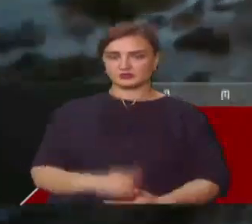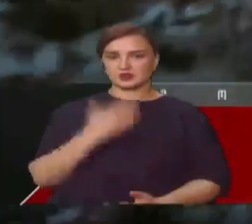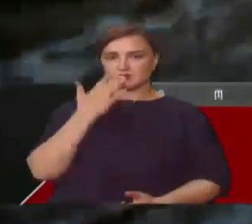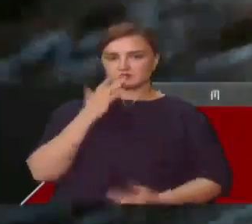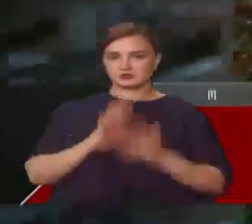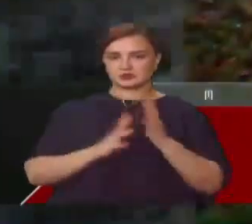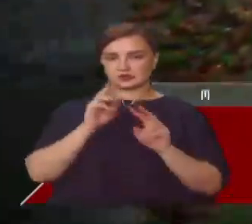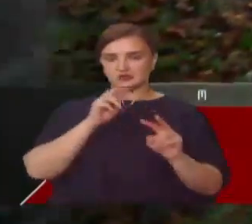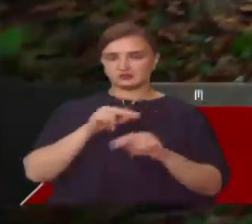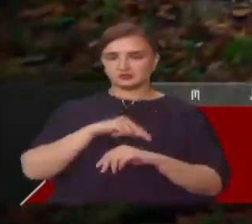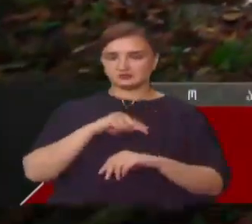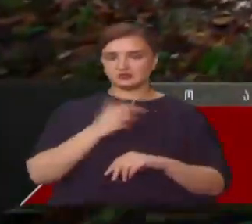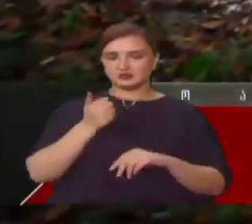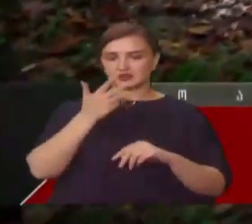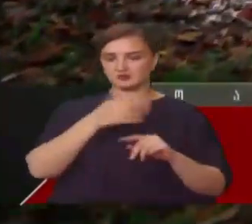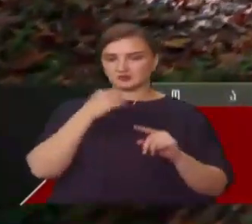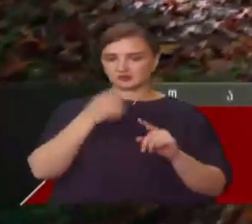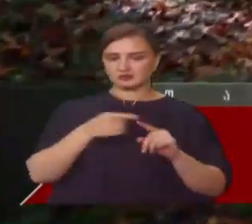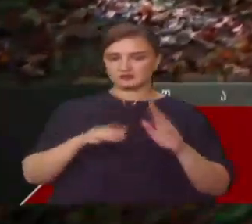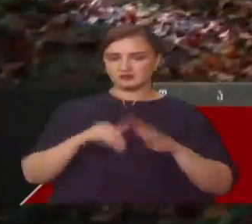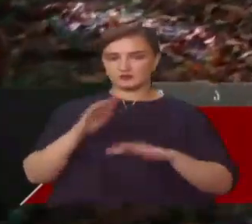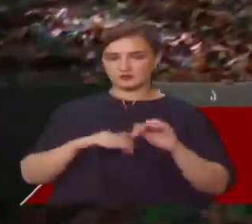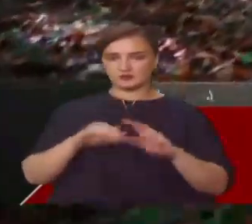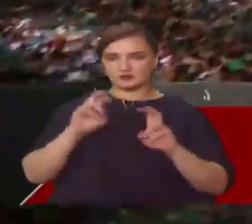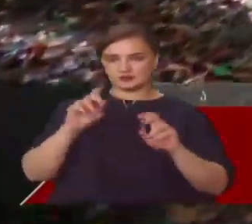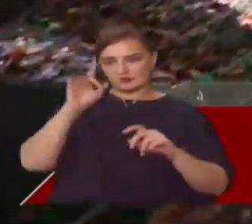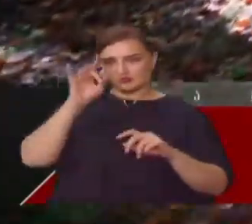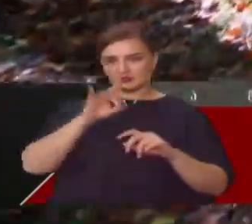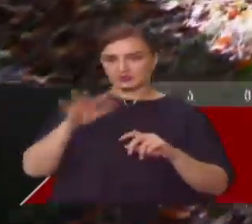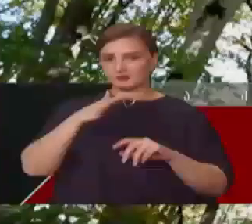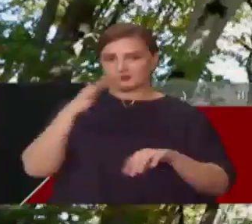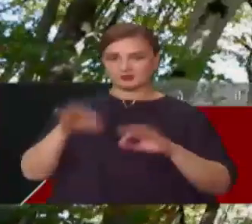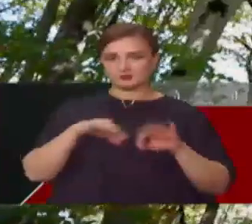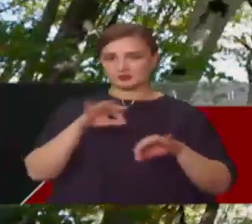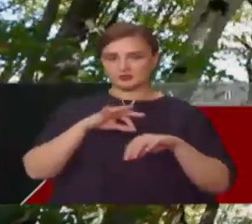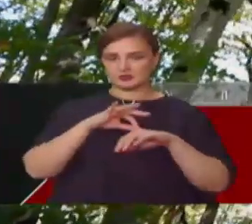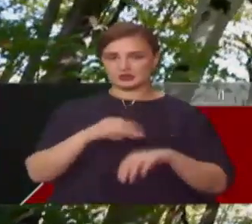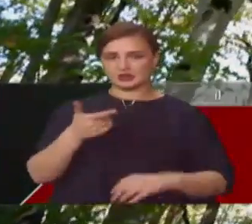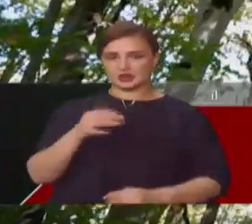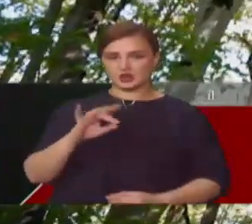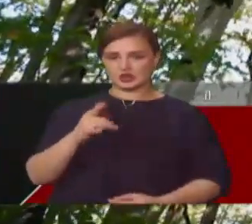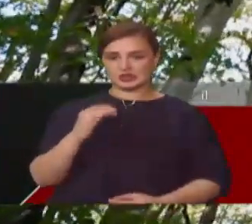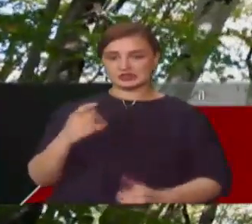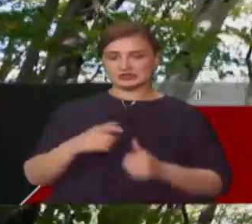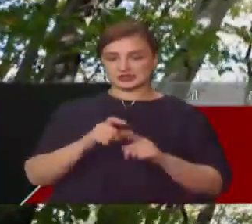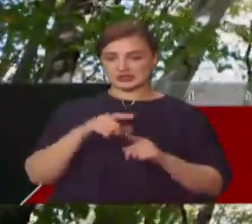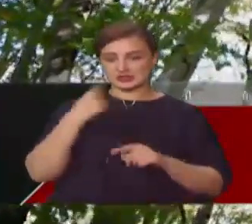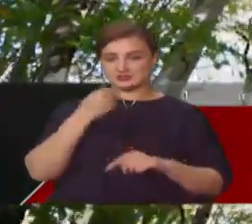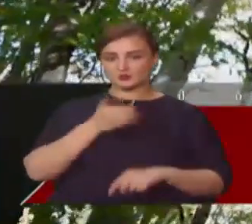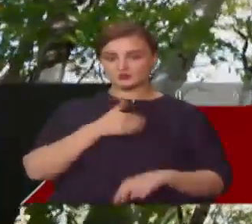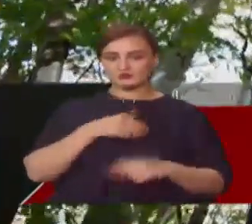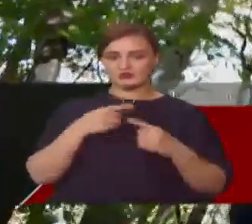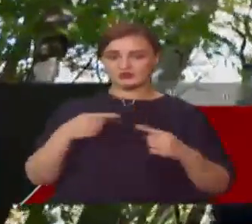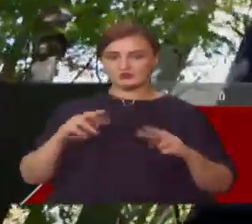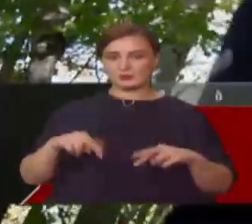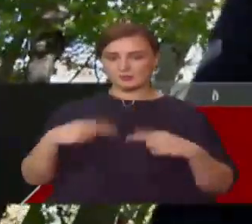სამსახური უკვე რამდენიმე წელია, რაც მეტყევის პროფესიის პოპულარიზაციის მიზნით არაერთ პროექტს ახორციელებს. გიორგი თხელაძის თქმით, სააგენტო მსურველებს სხვადასხვა